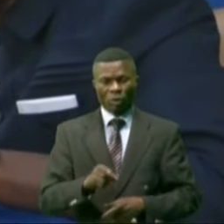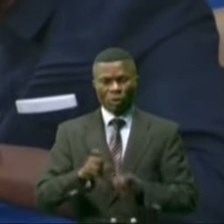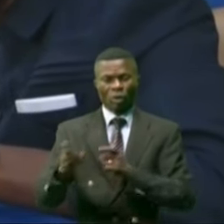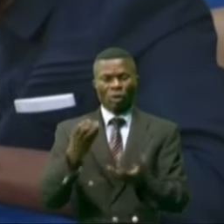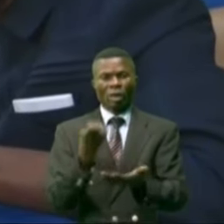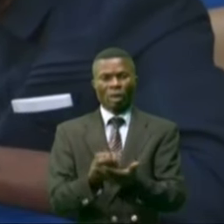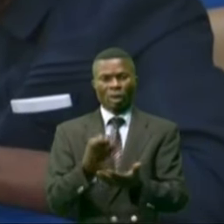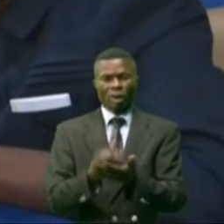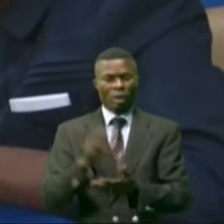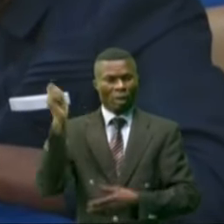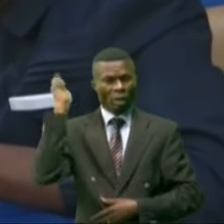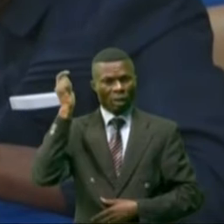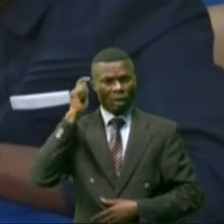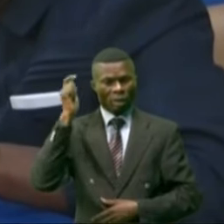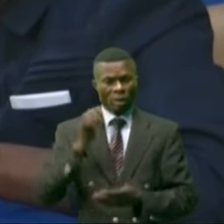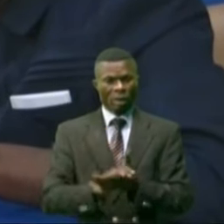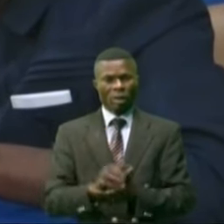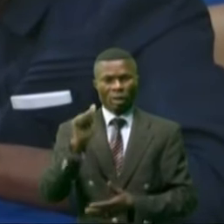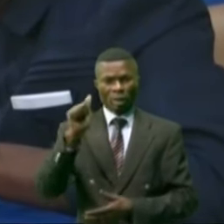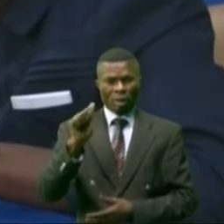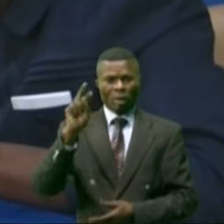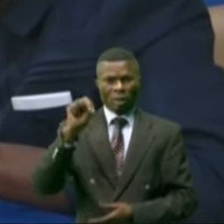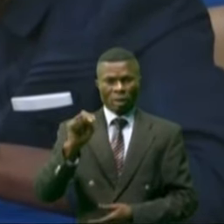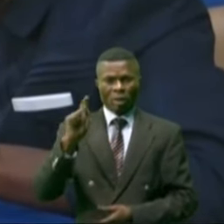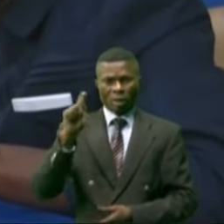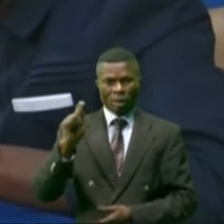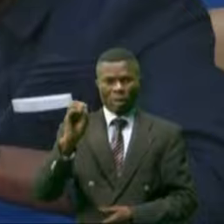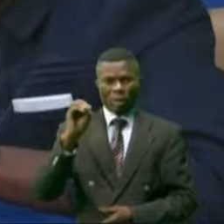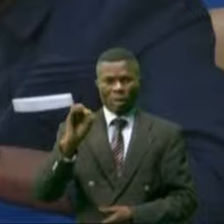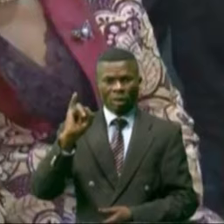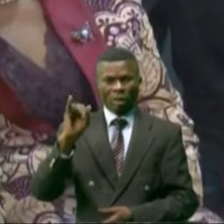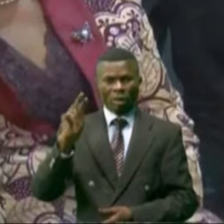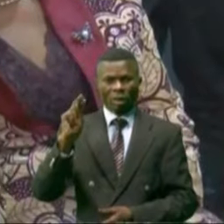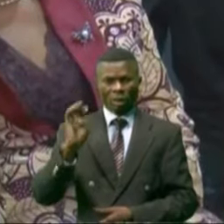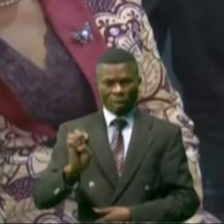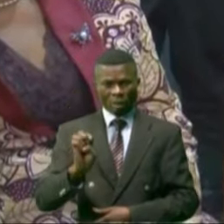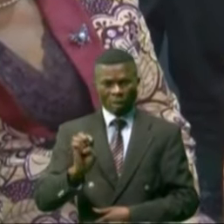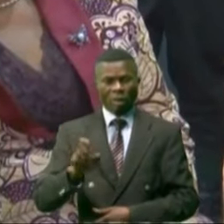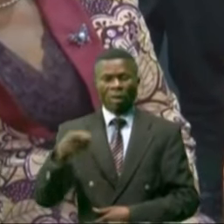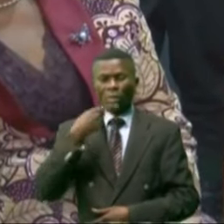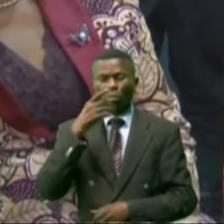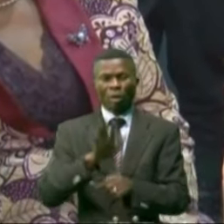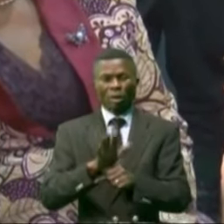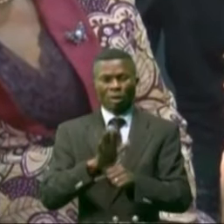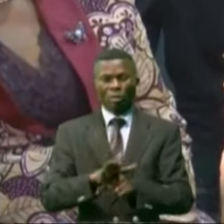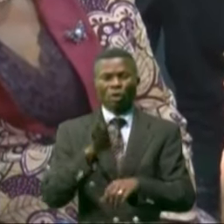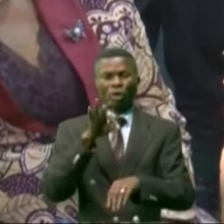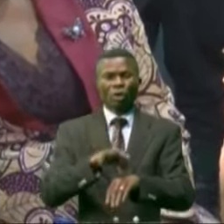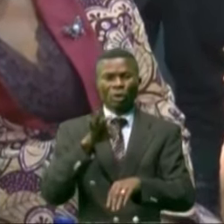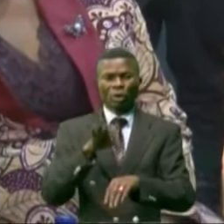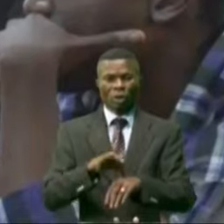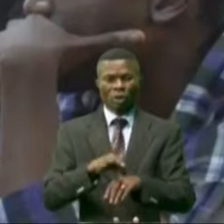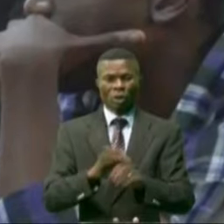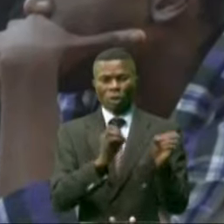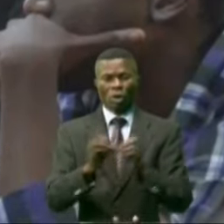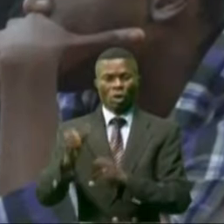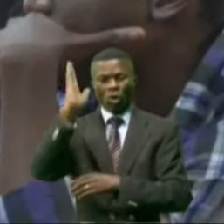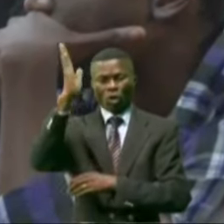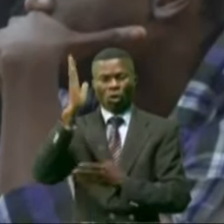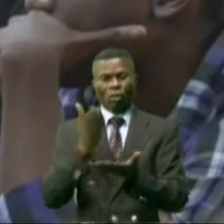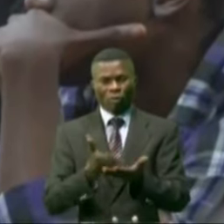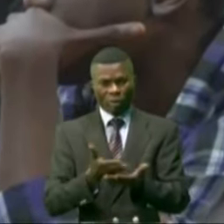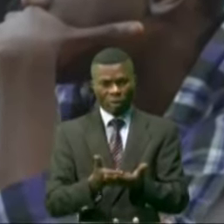l'économie, le professeur Antoine Batamba, a pour sa part insisté sur l'opportunité de la tenue de cette